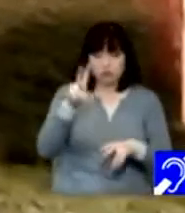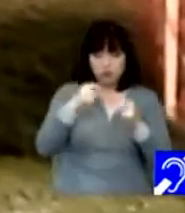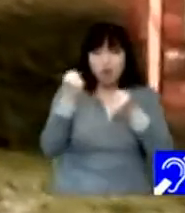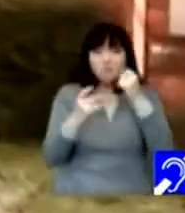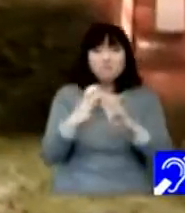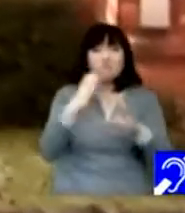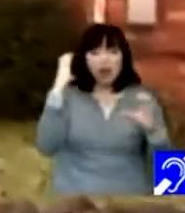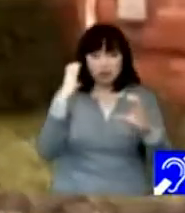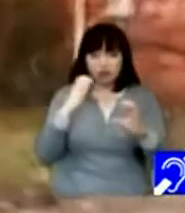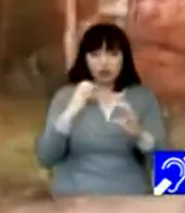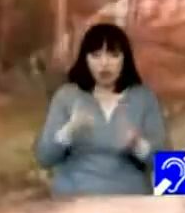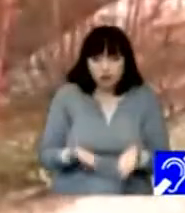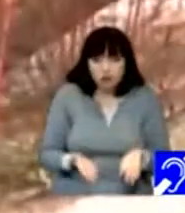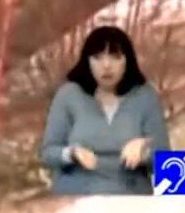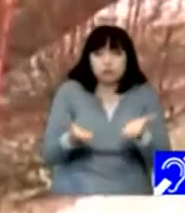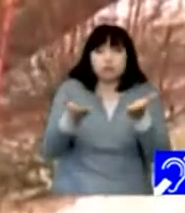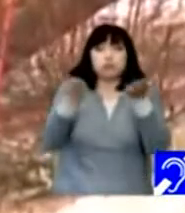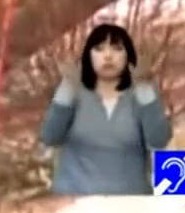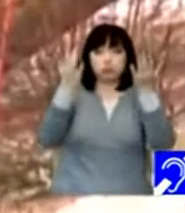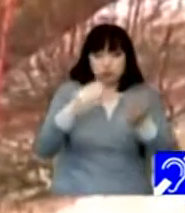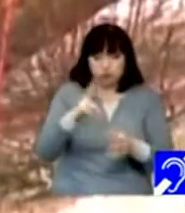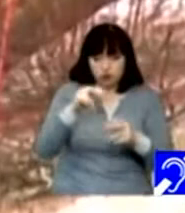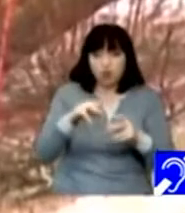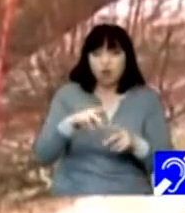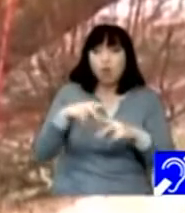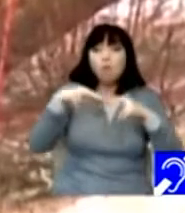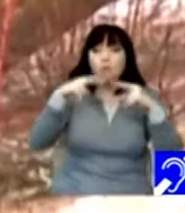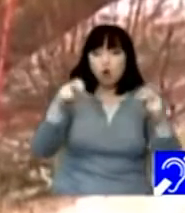tir care circula cu viteză mică pe un pod înghețat.